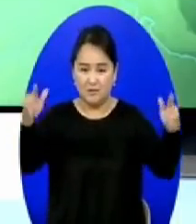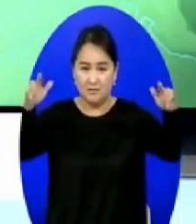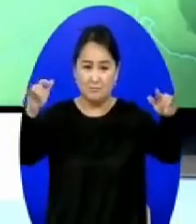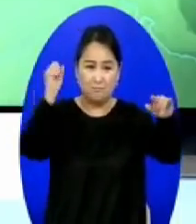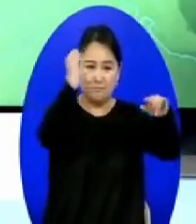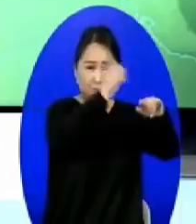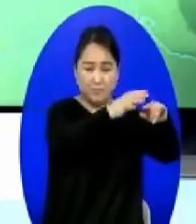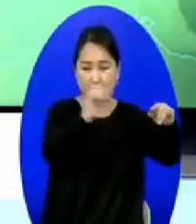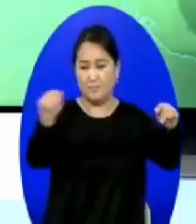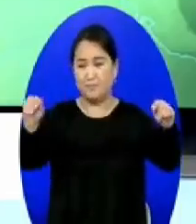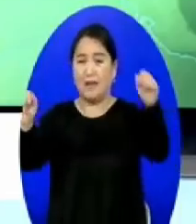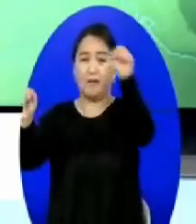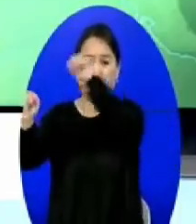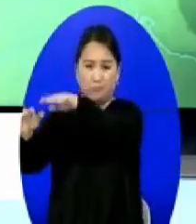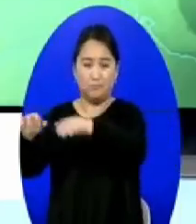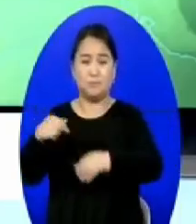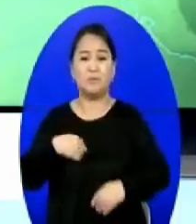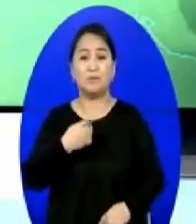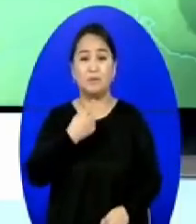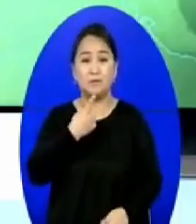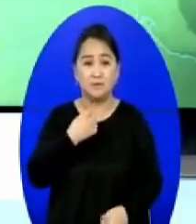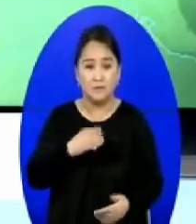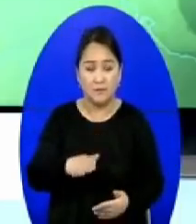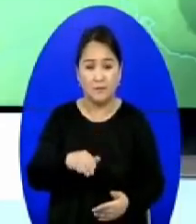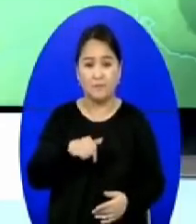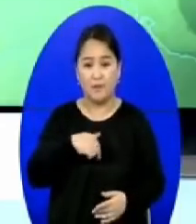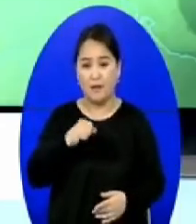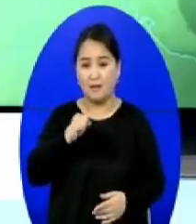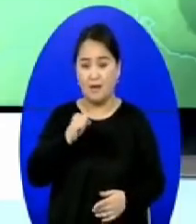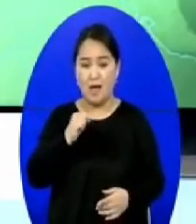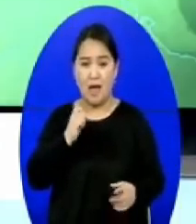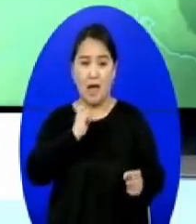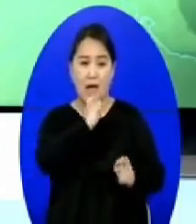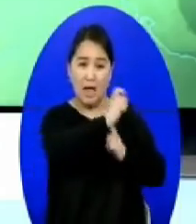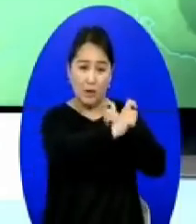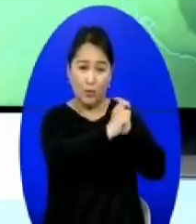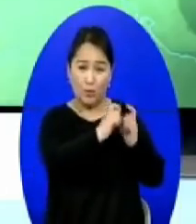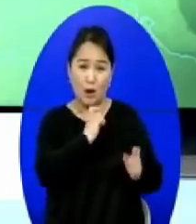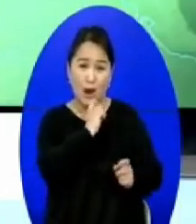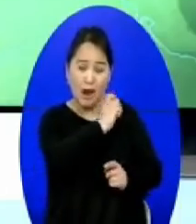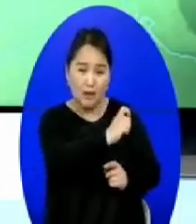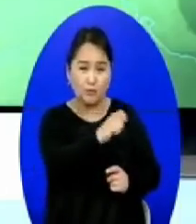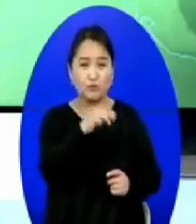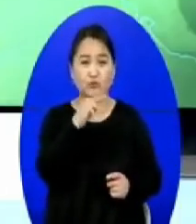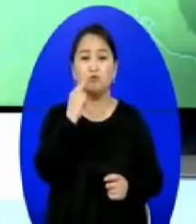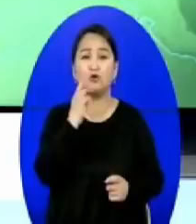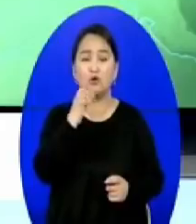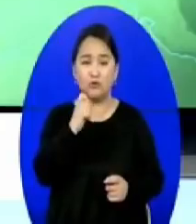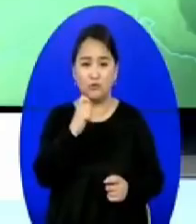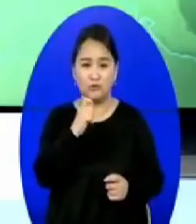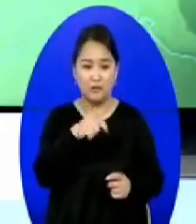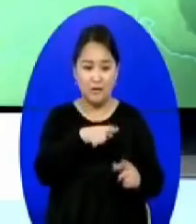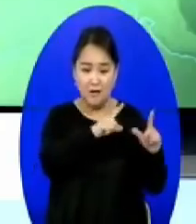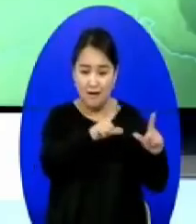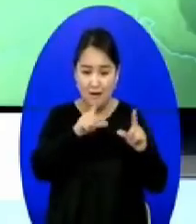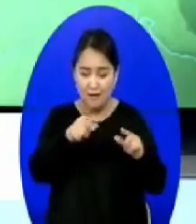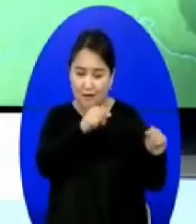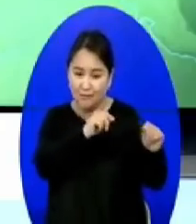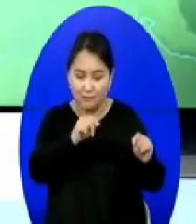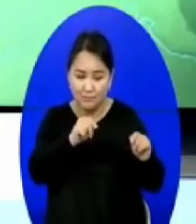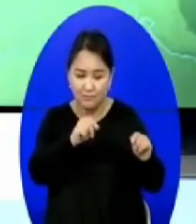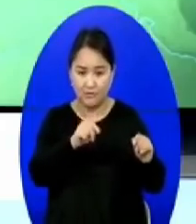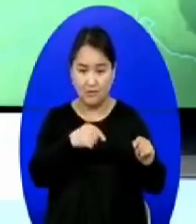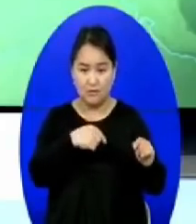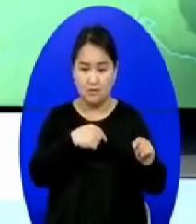сөнөөсөн байна. За Туркийн ерөнхийлөгч Эрдоган энэ ажиллагаагаа хариу цохилт өгөх зорилготой гэж тайлбарлаж, гэрээ хэлэлцээрээр тохирсон ажиглалтын бүсээс